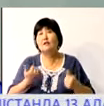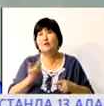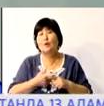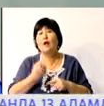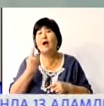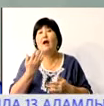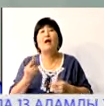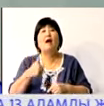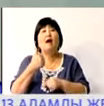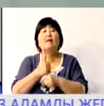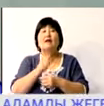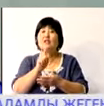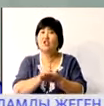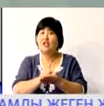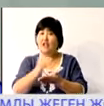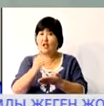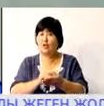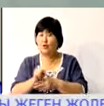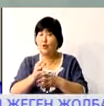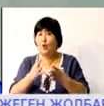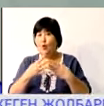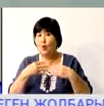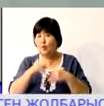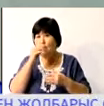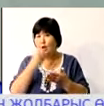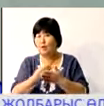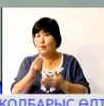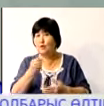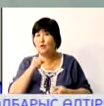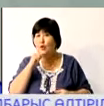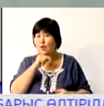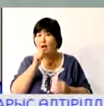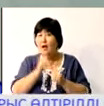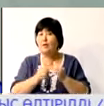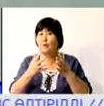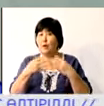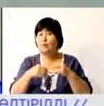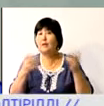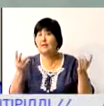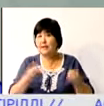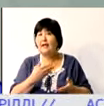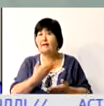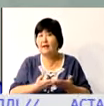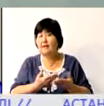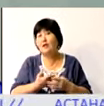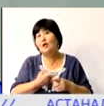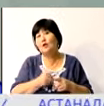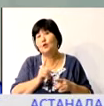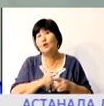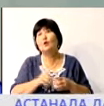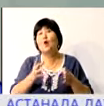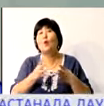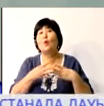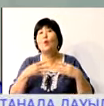алғы шарттарын үйрету, отбасылық бюджетті үнемдеу, ол әрбір отбасына керек нәрсе. Соны